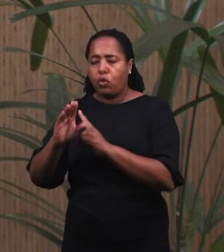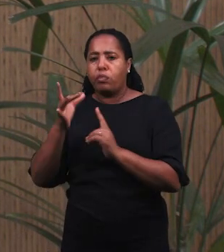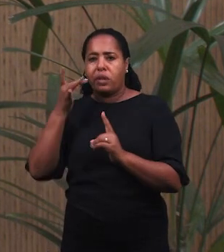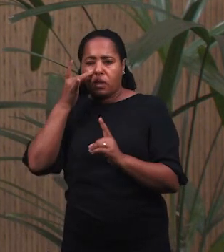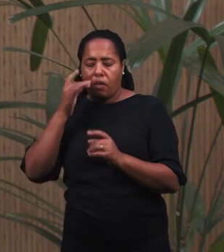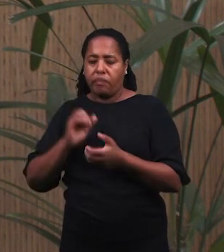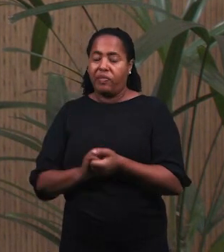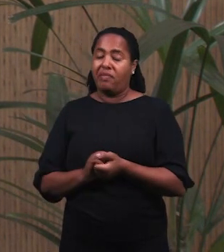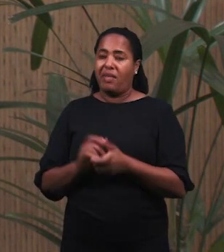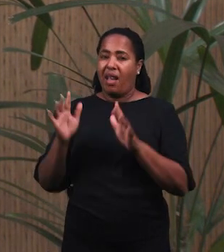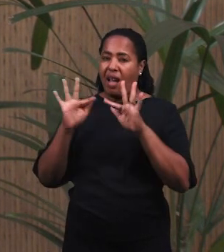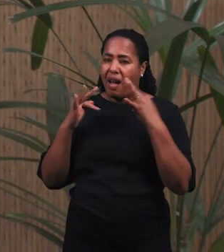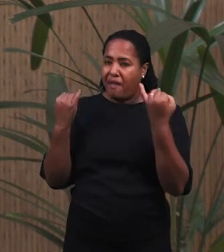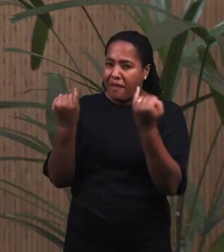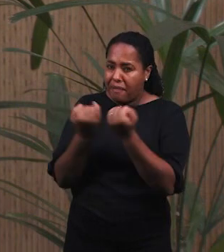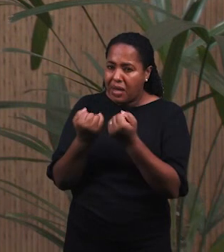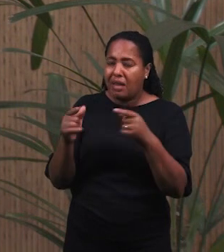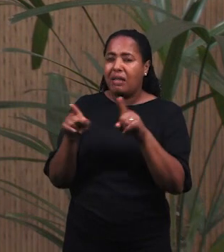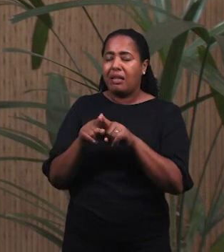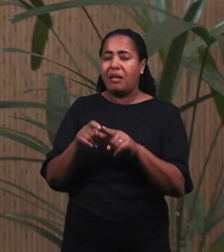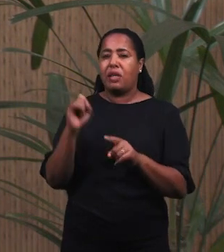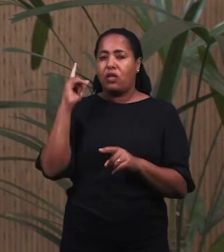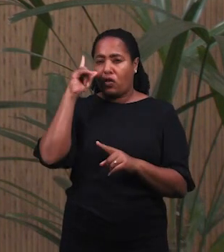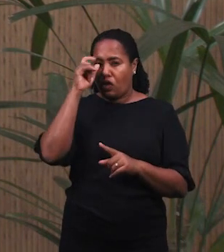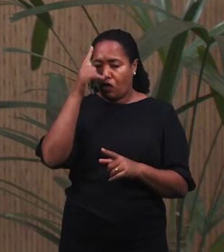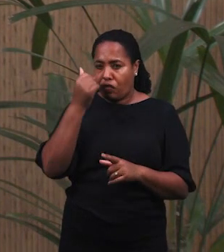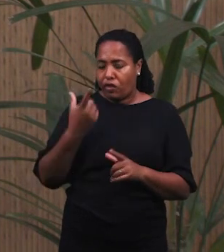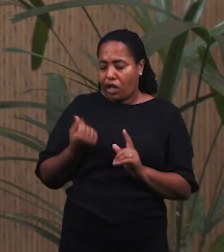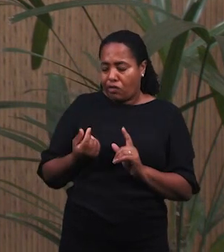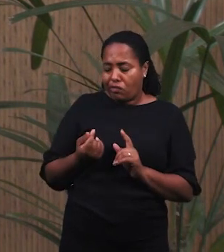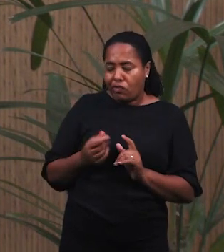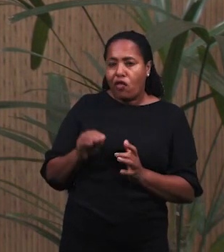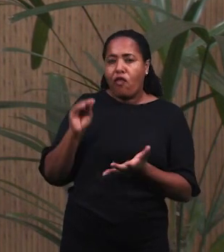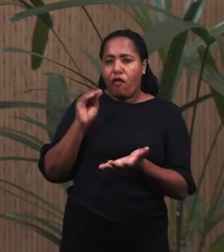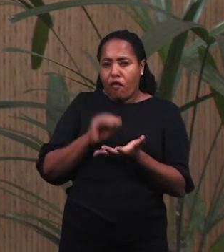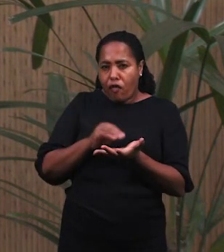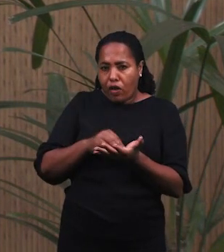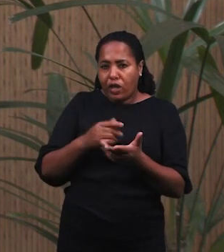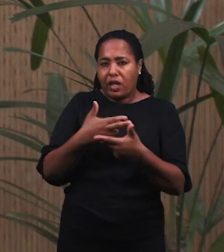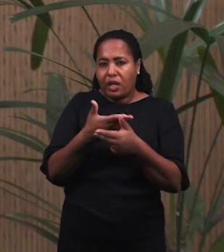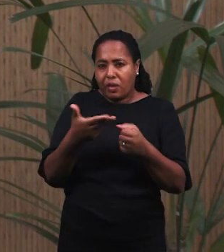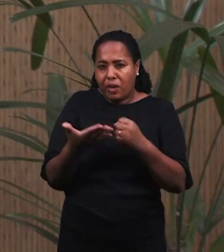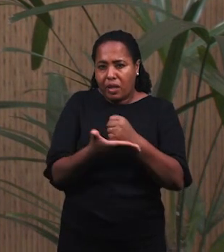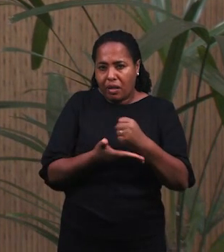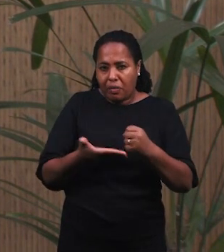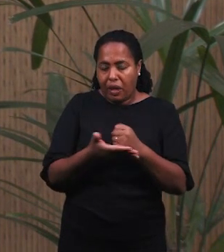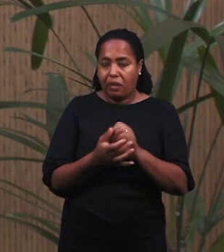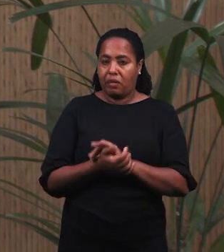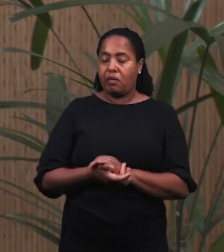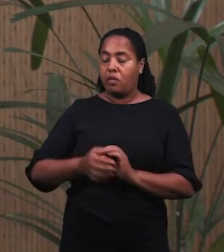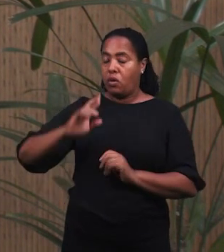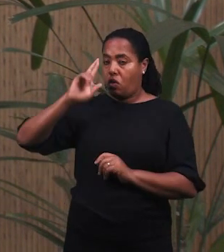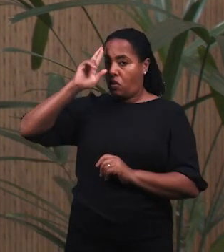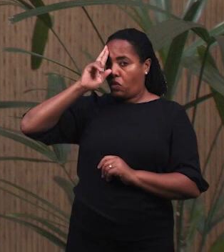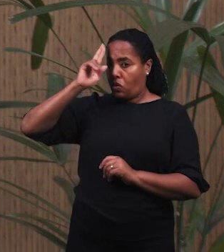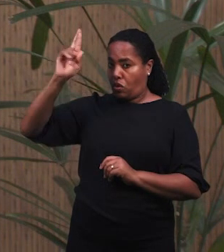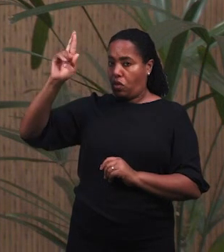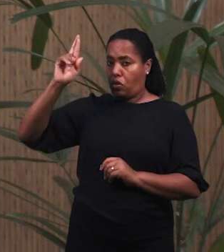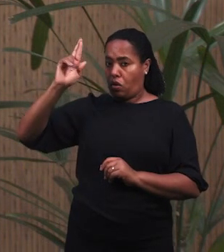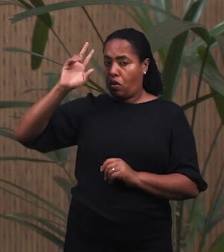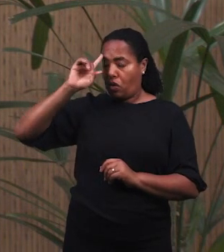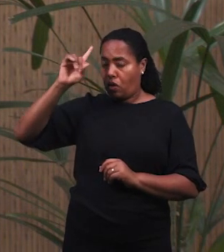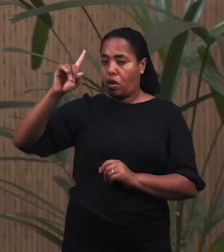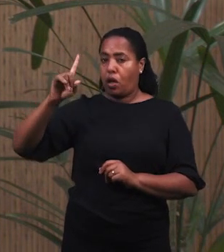богослужение. Эта семья проходит большие финансовые трудности, даже базовых ресурсов у них